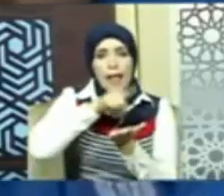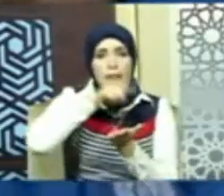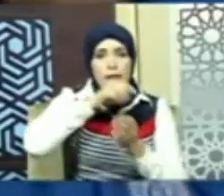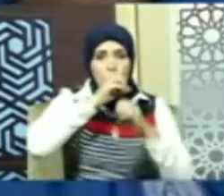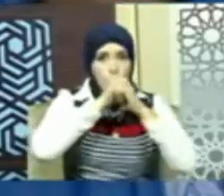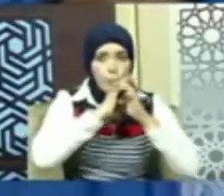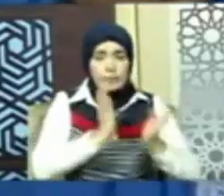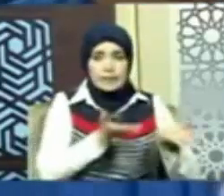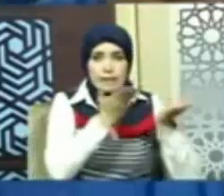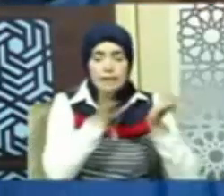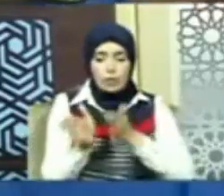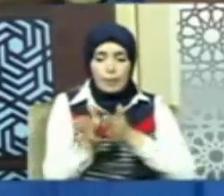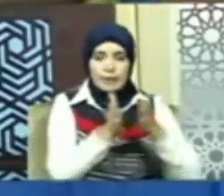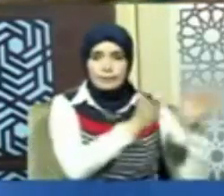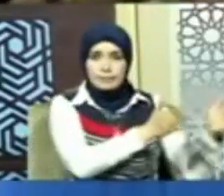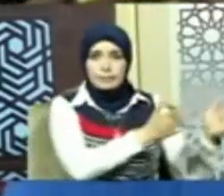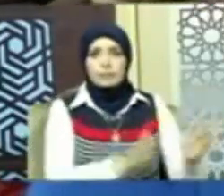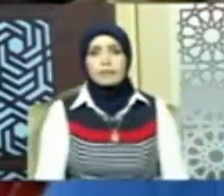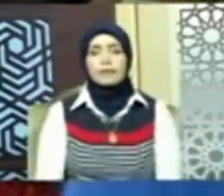الدين وبعد.